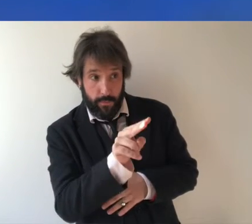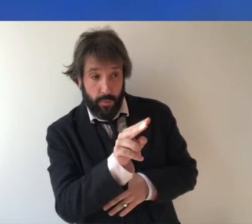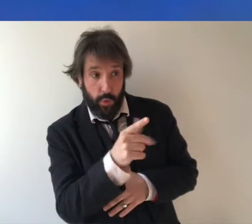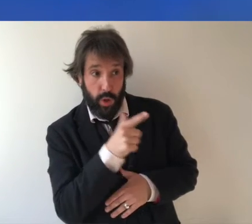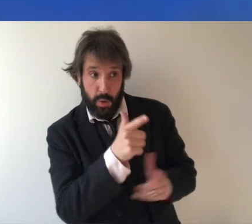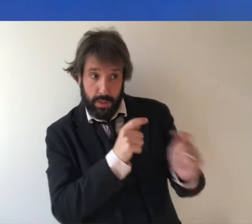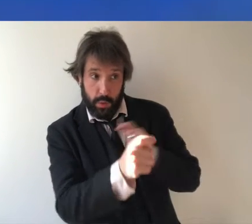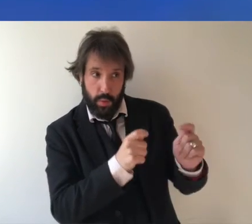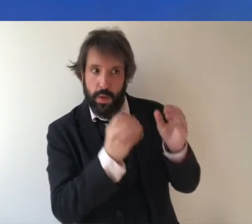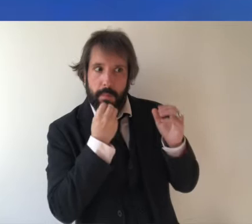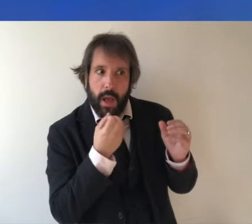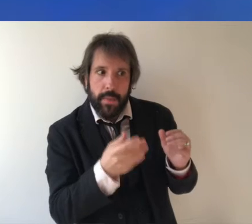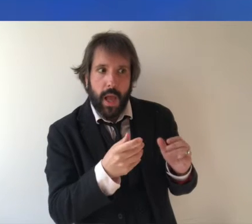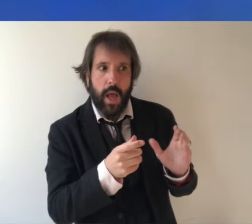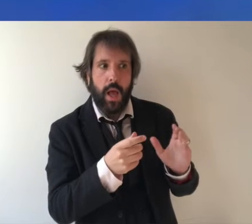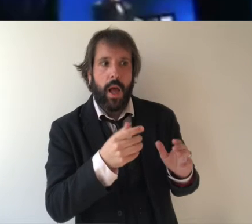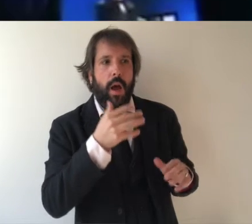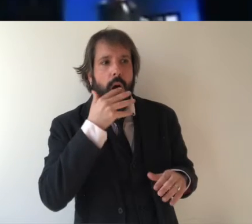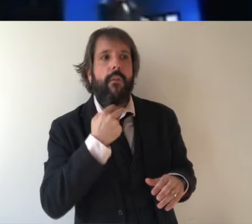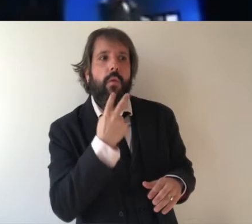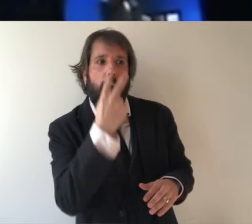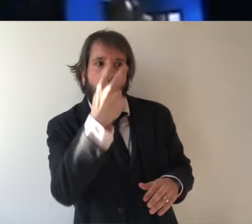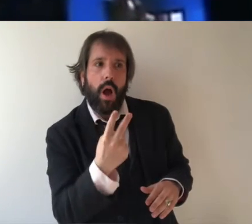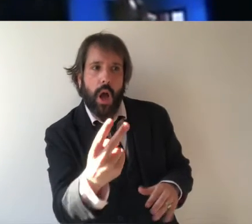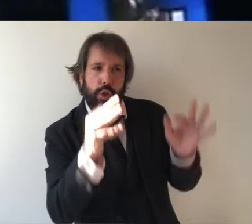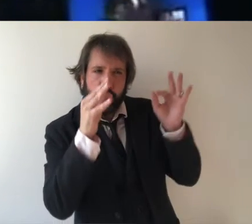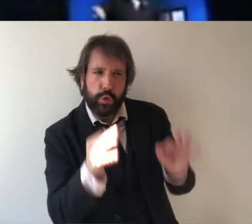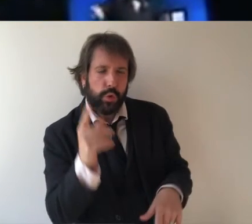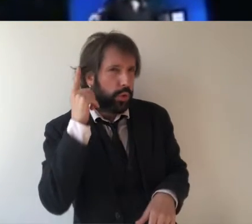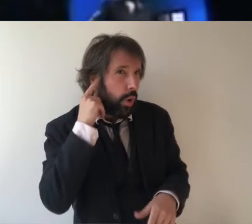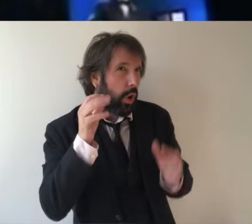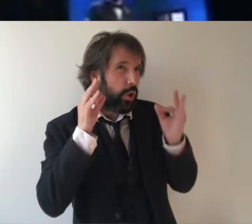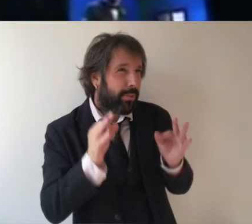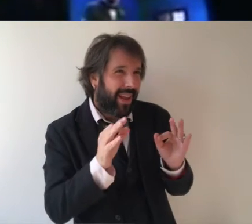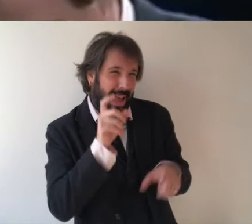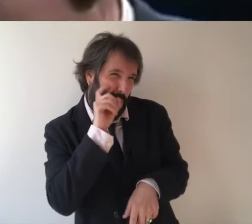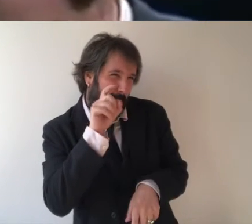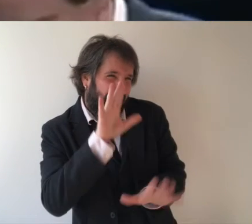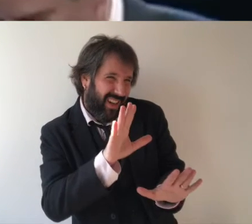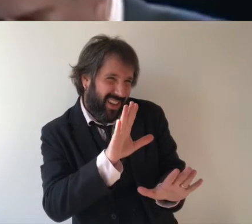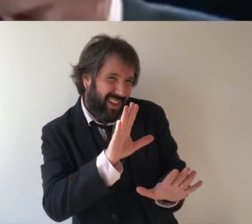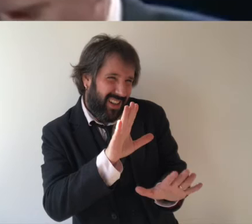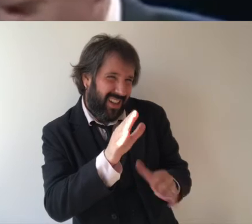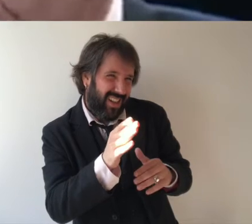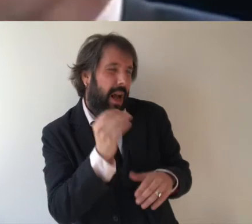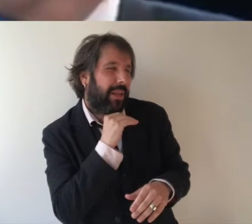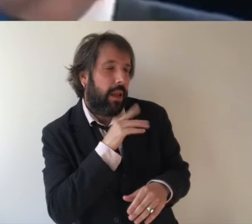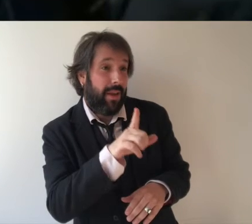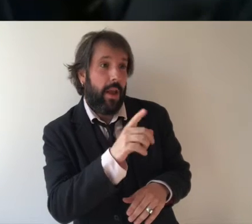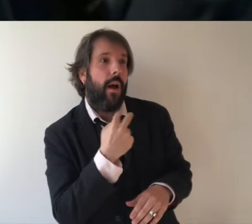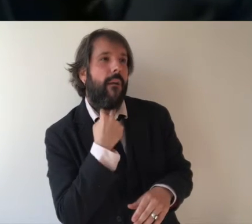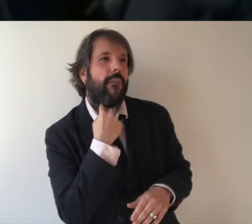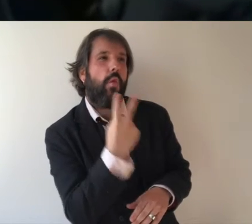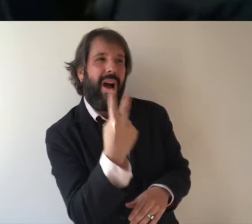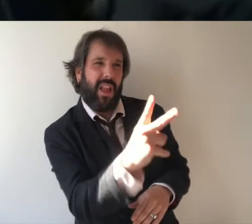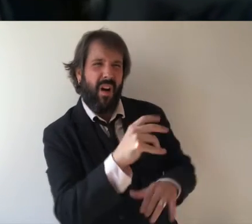avais retenu vachement ce qu'on avait dit, donc la justesse des notes, le placement, tout ça, c'est vachement bien. En revanche, j'ai juste une toute petite remarque, hein, ça prend 2 secondes. Il me semble que